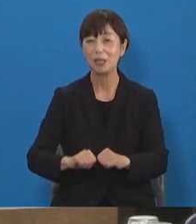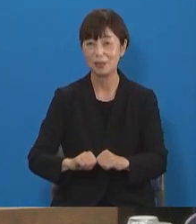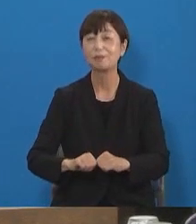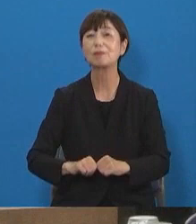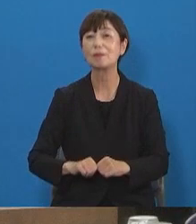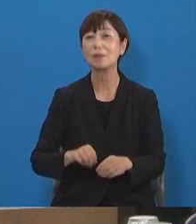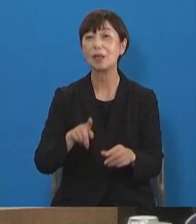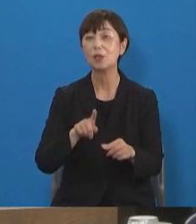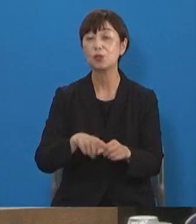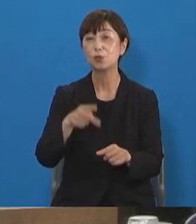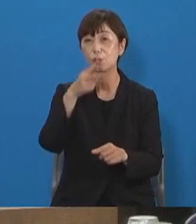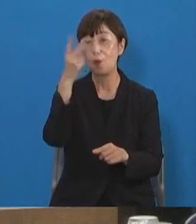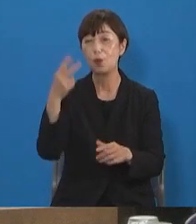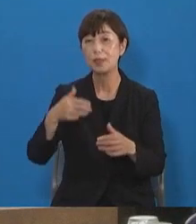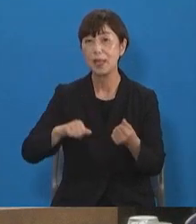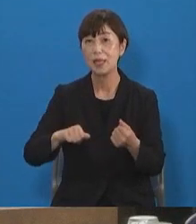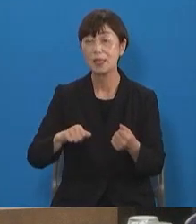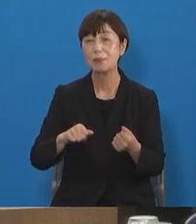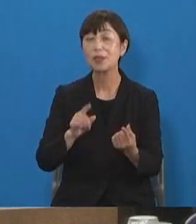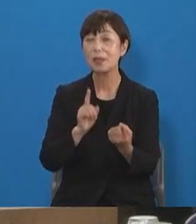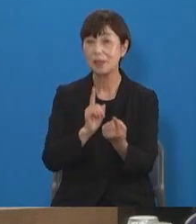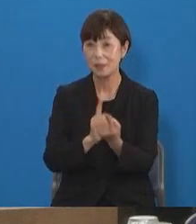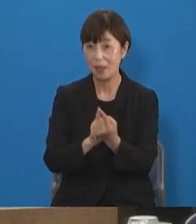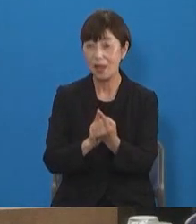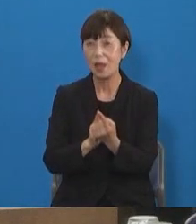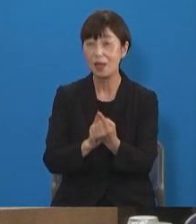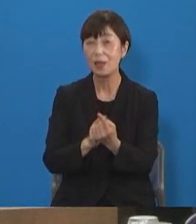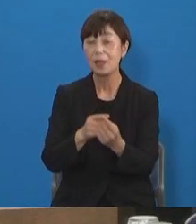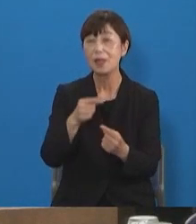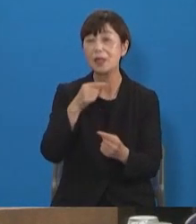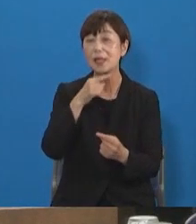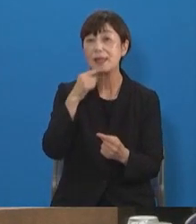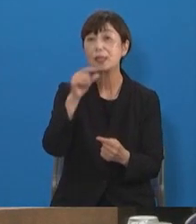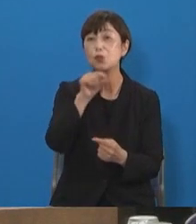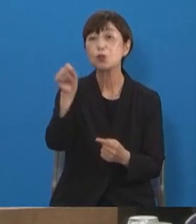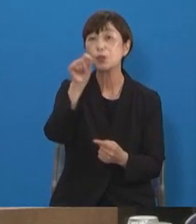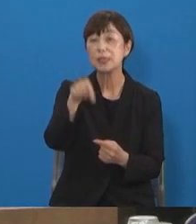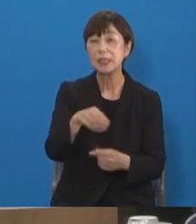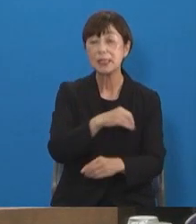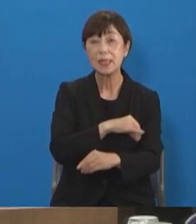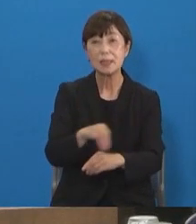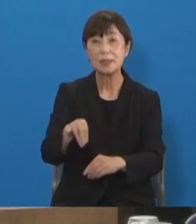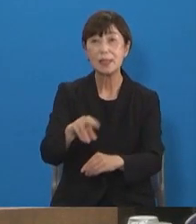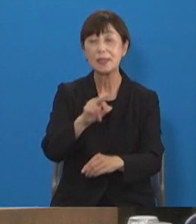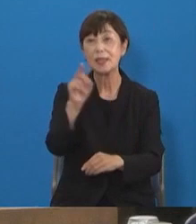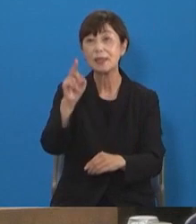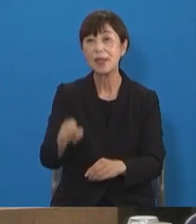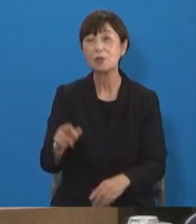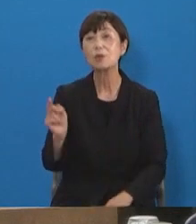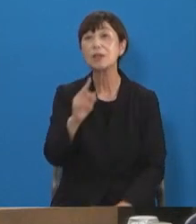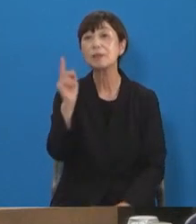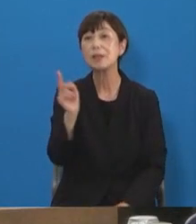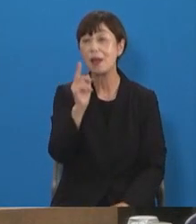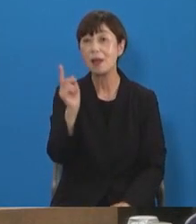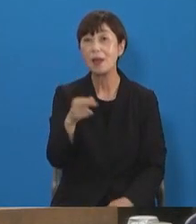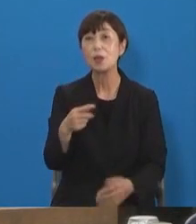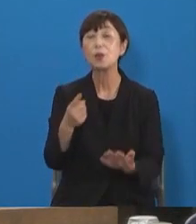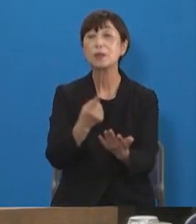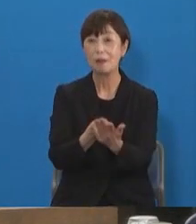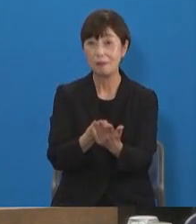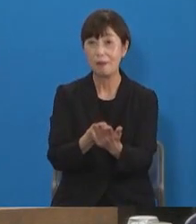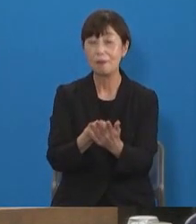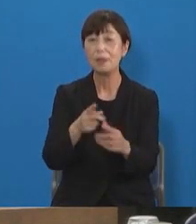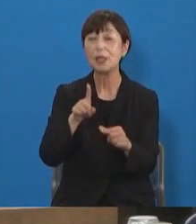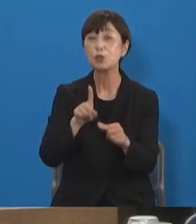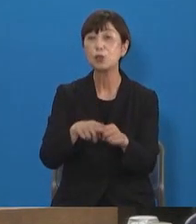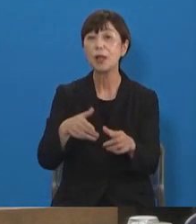中高生に向けた京都府赤十字血液センターが主催する献血に関するセミナーへの参加や、中学生段